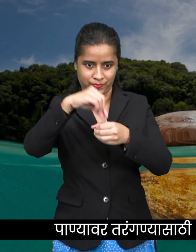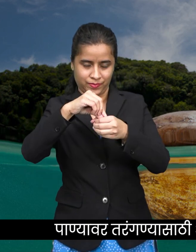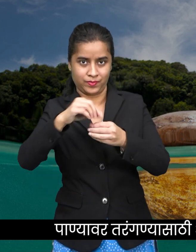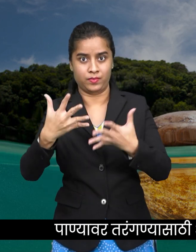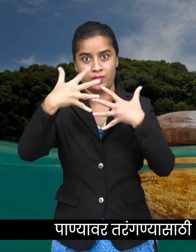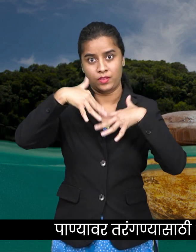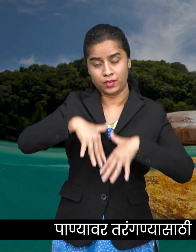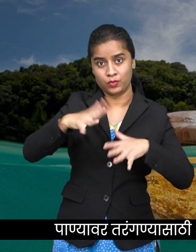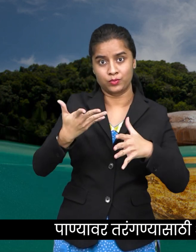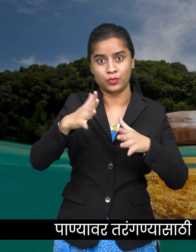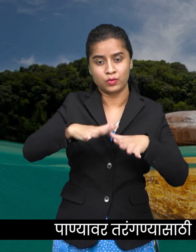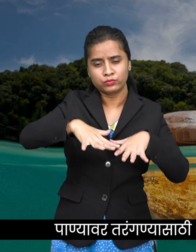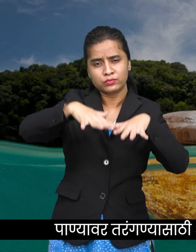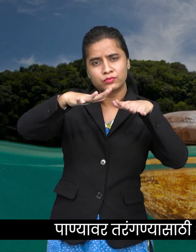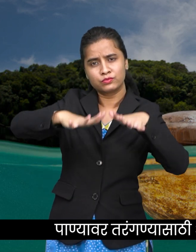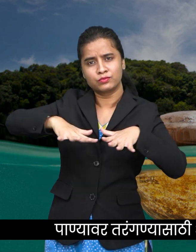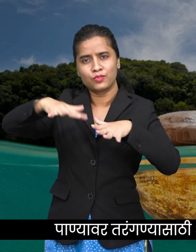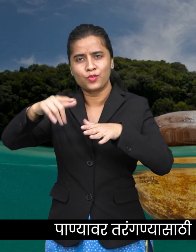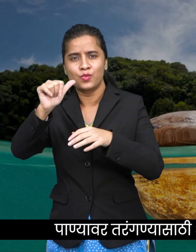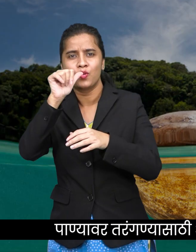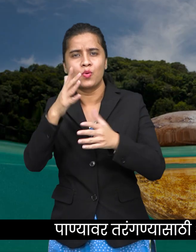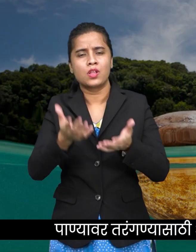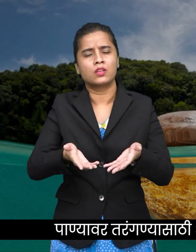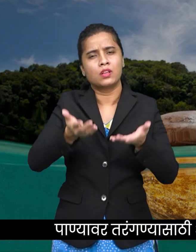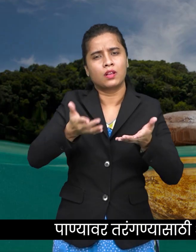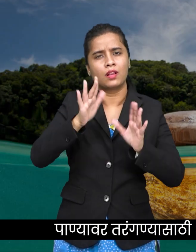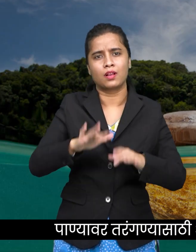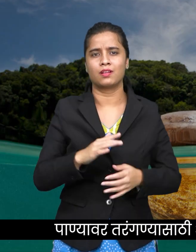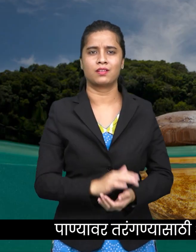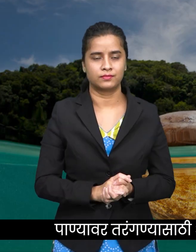पाण्यावर तरंगण्यासाठी अनुकूलित बियाणे सहसा हलकी असतात.